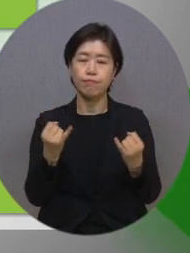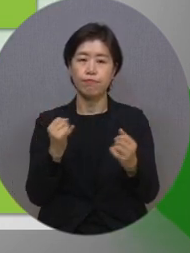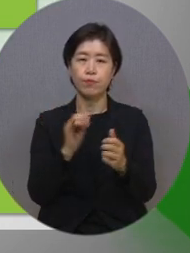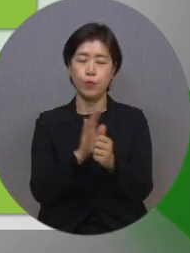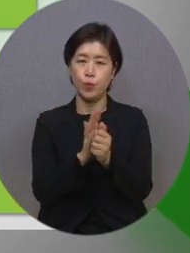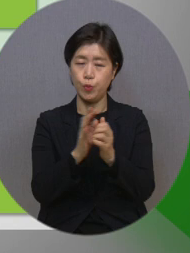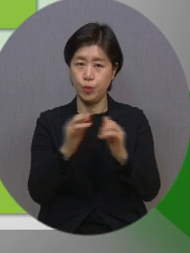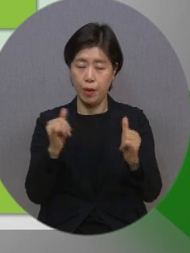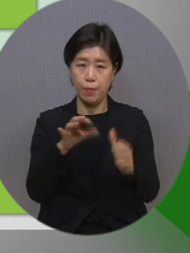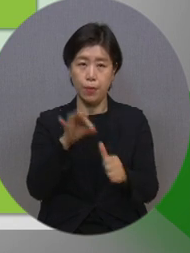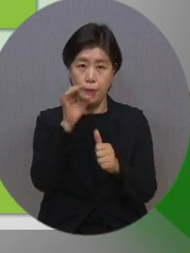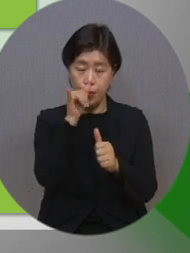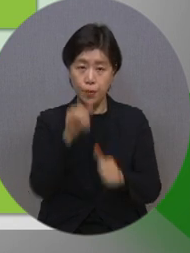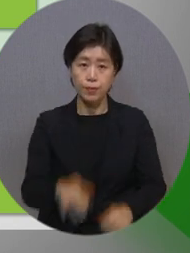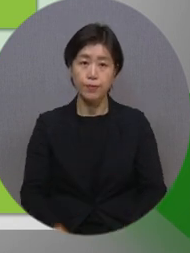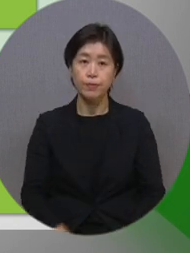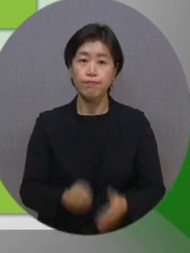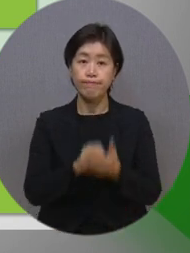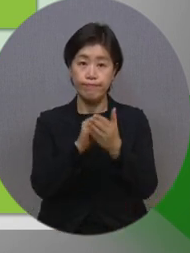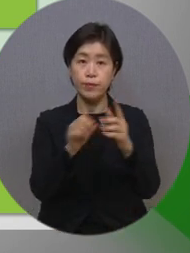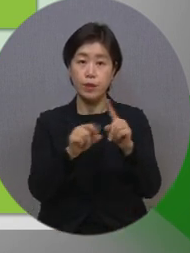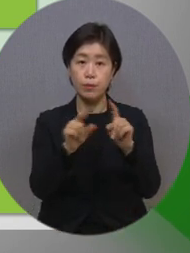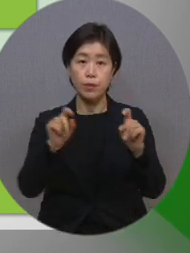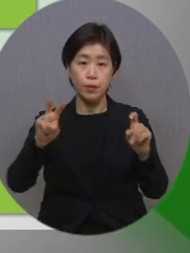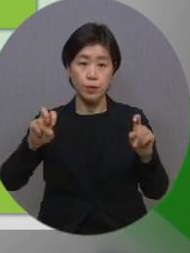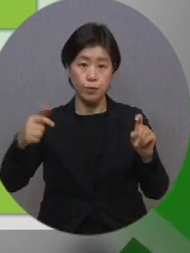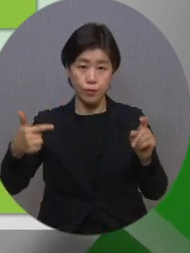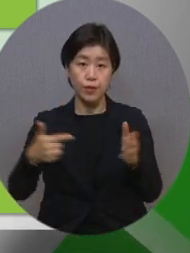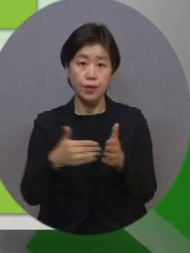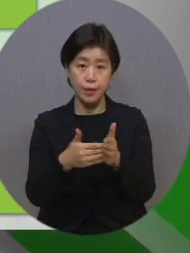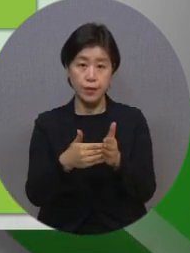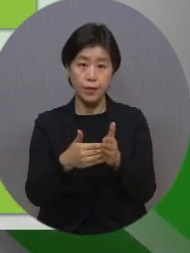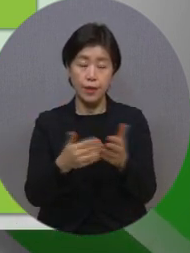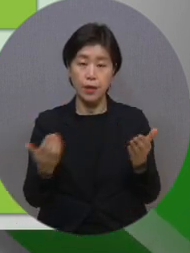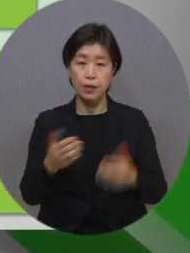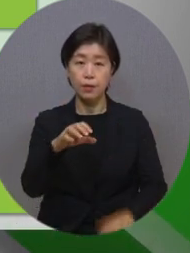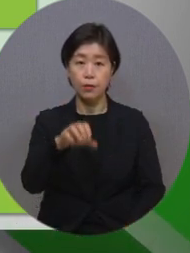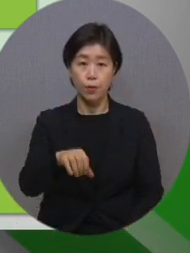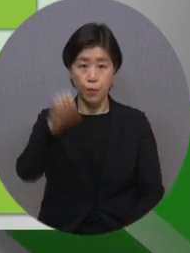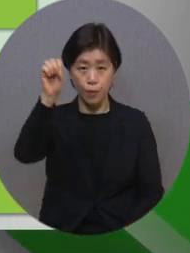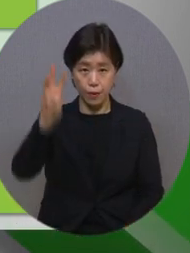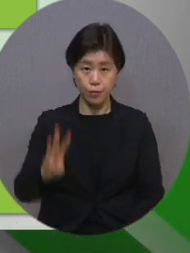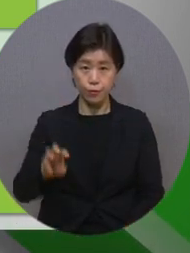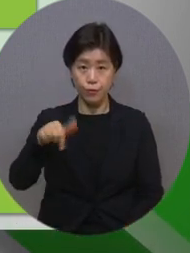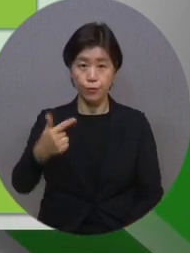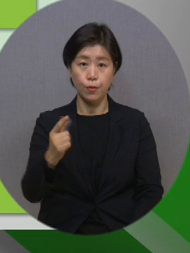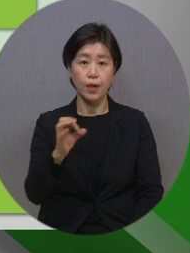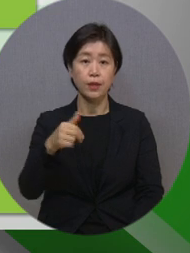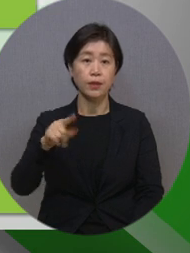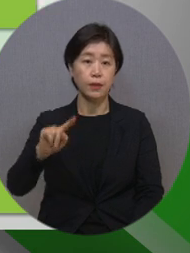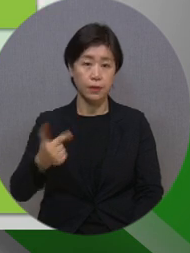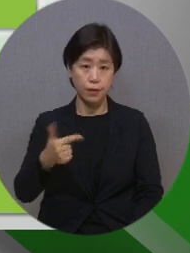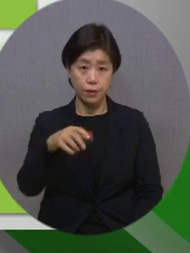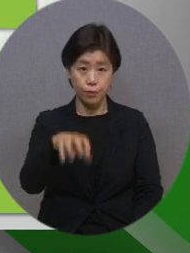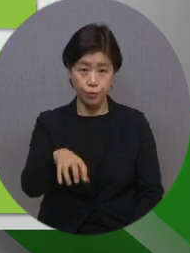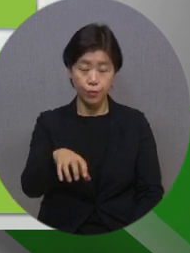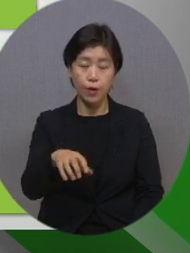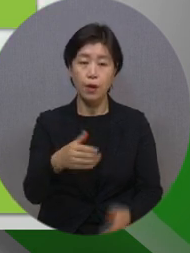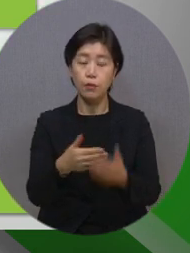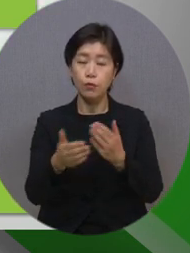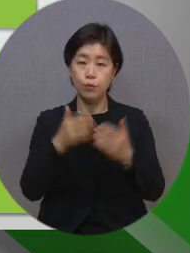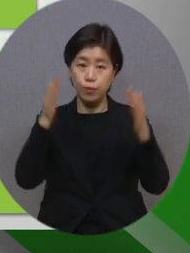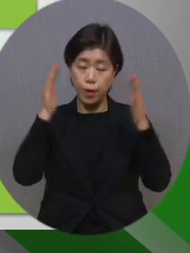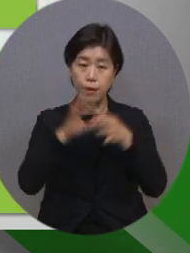26일까지며 근무지는 광주시 광산구입니다. 경력과 학력은 무관하며 계약직을